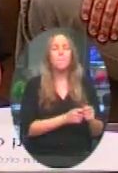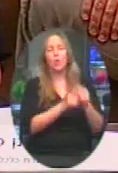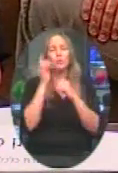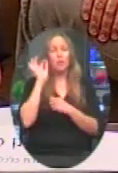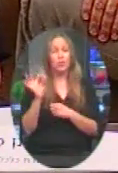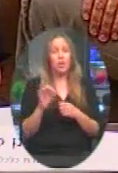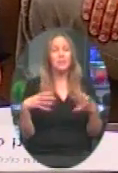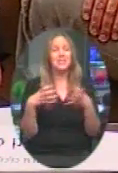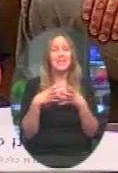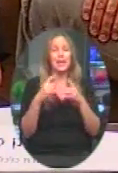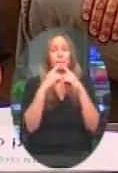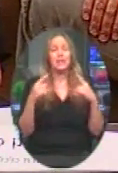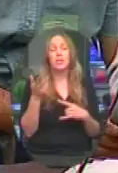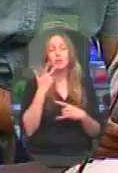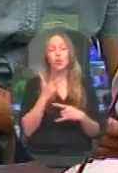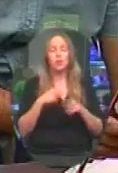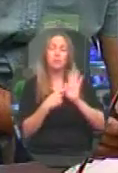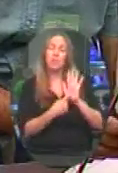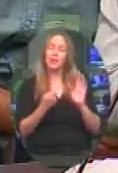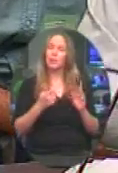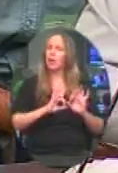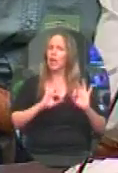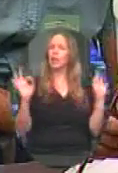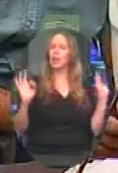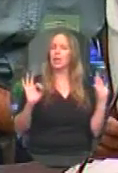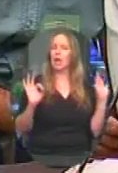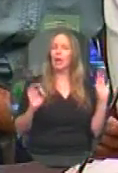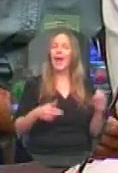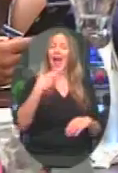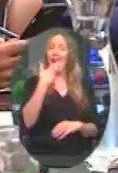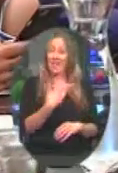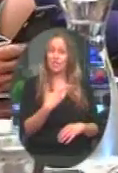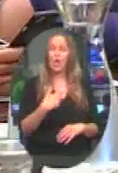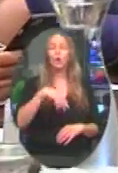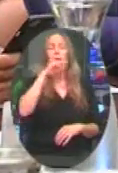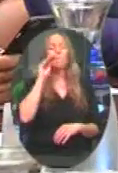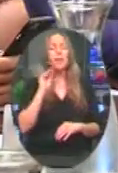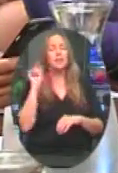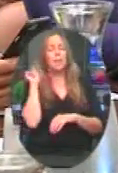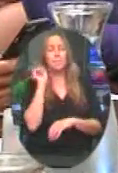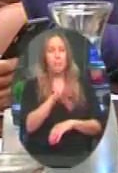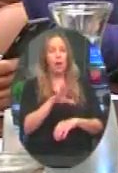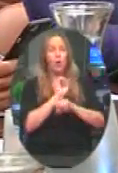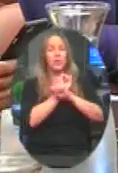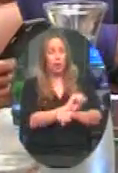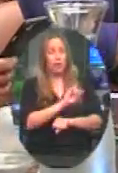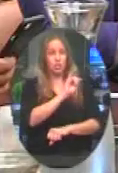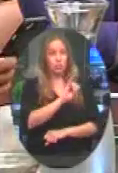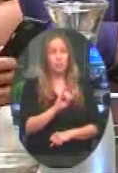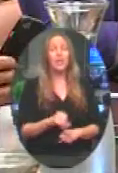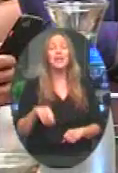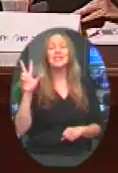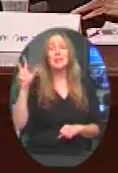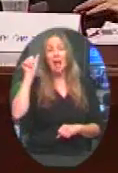הפגינה כמעט אידיליה. הרצוג ופרץ באו לתמוך ביחימוביץ', ציפי לבני נעדרה ונעדרת מהמאבק